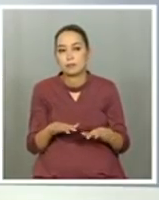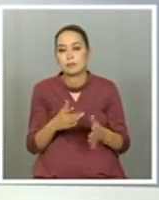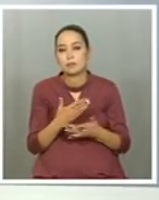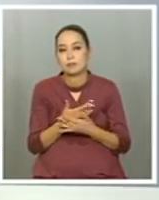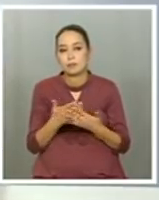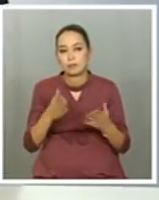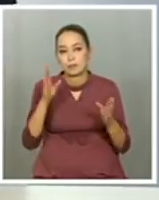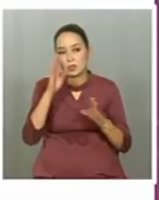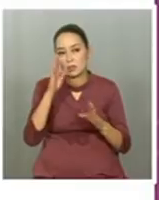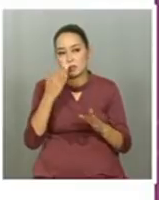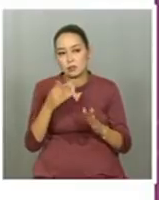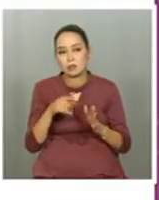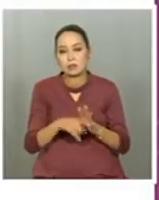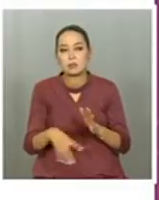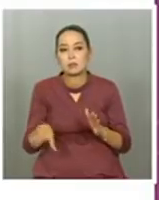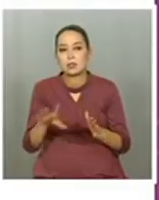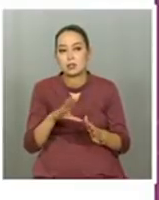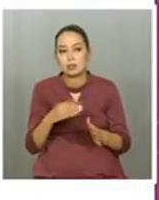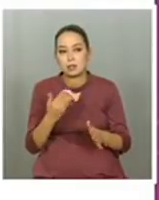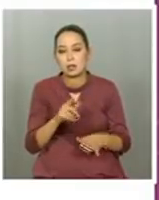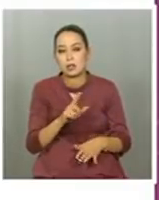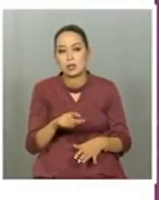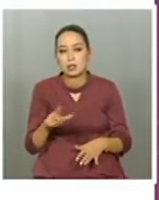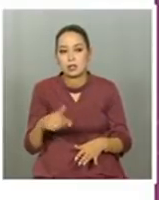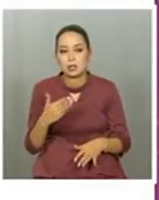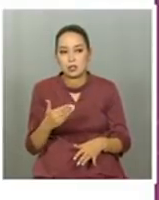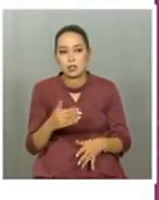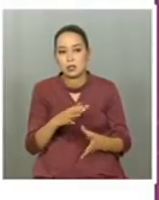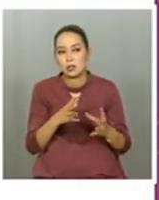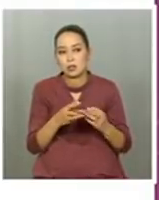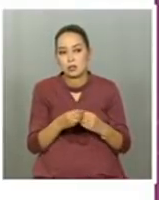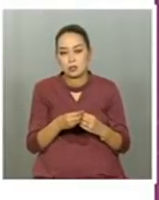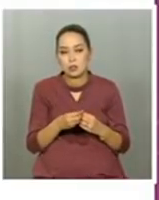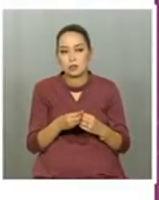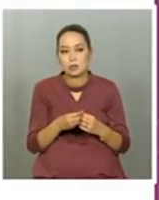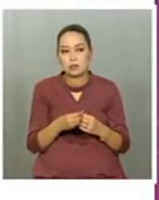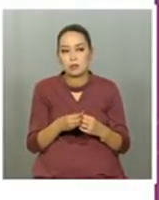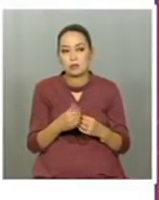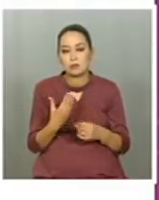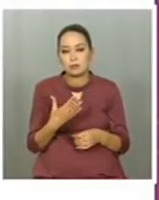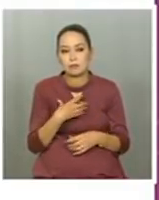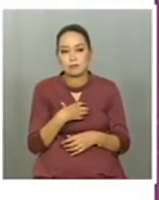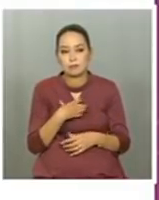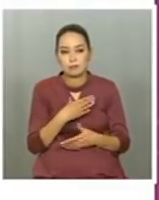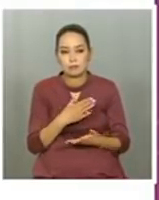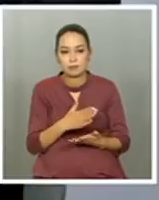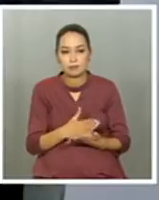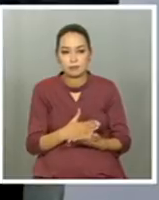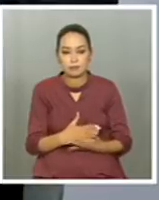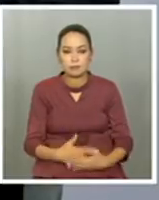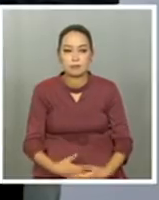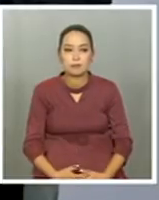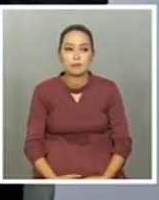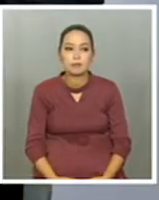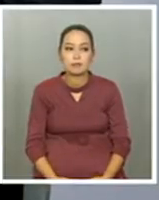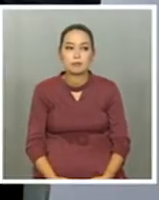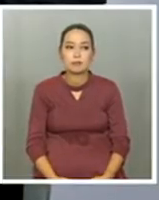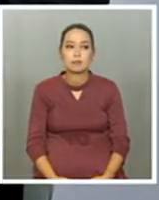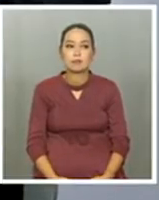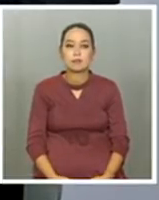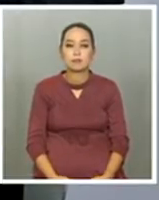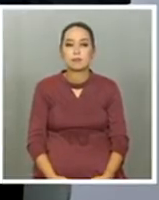бар. Олардың барлығы адам эстетика үшін өте бір керемет көрініс болып бағаланады екен. Ерекше